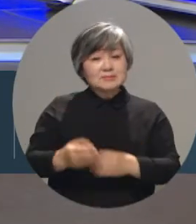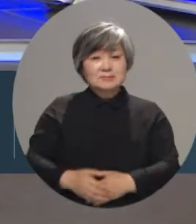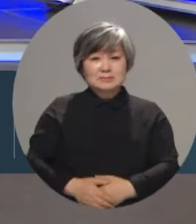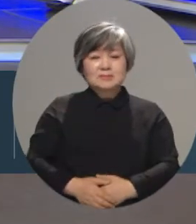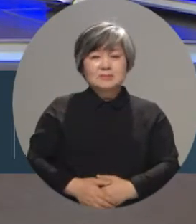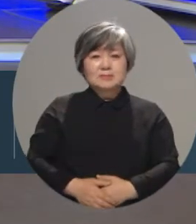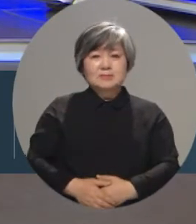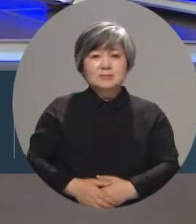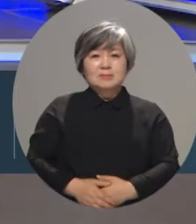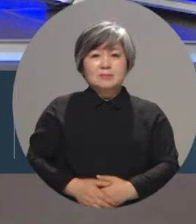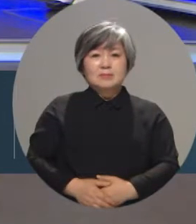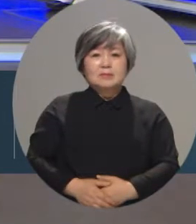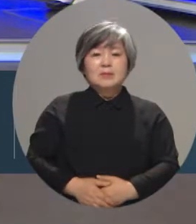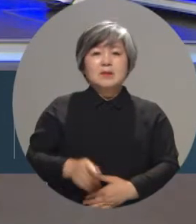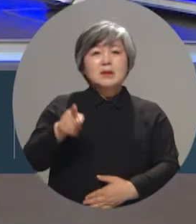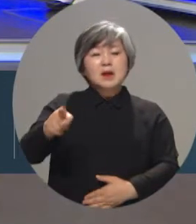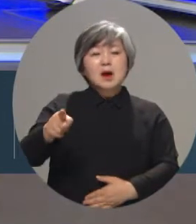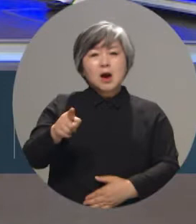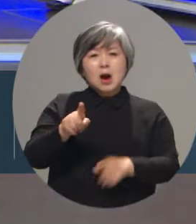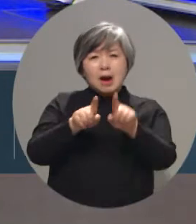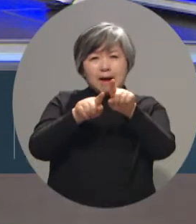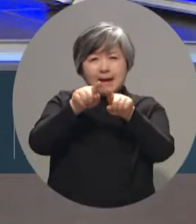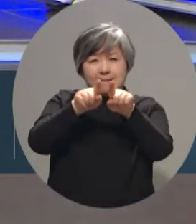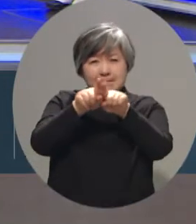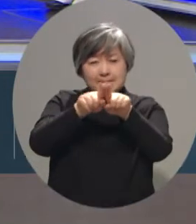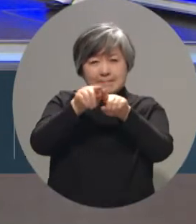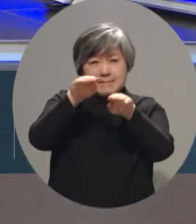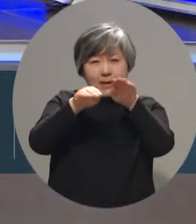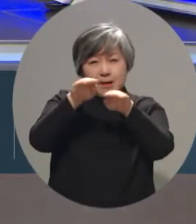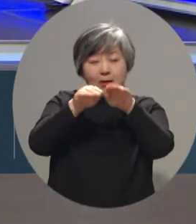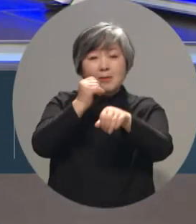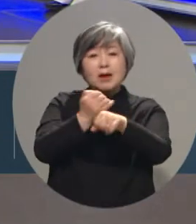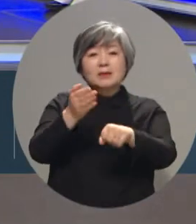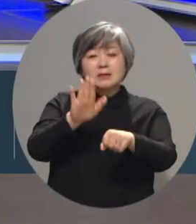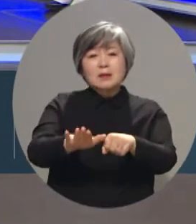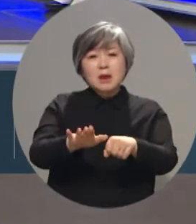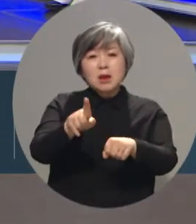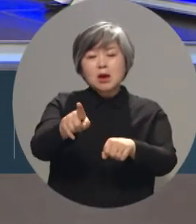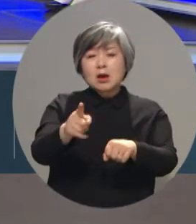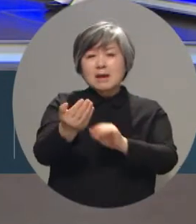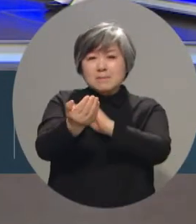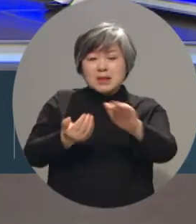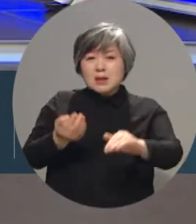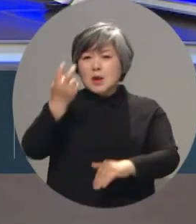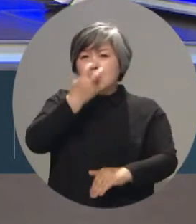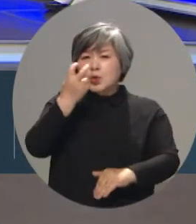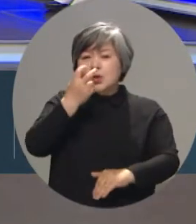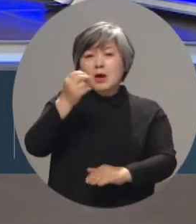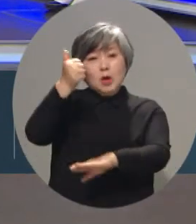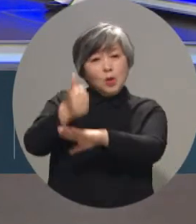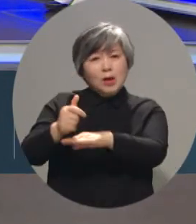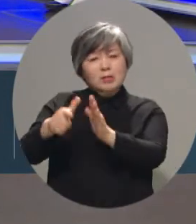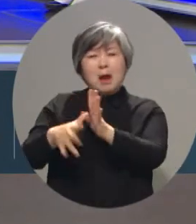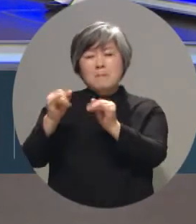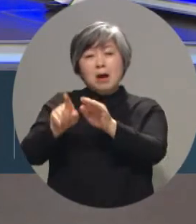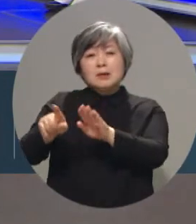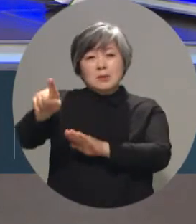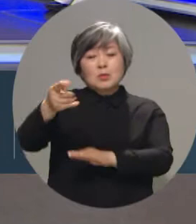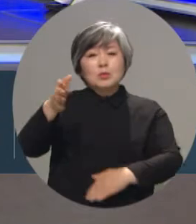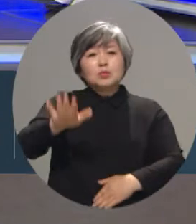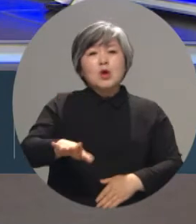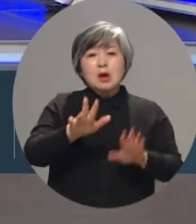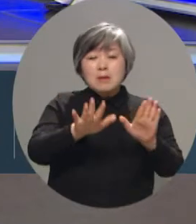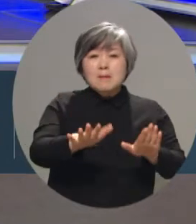자, 천우성 후보와 경합으로 나왔습니다. 그간의 여론조사 결과는 상당히 앞서가는 모습이었는데요. 어떻게